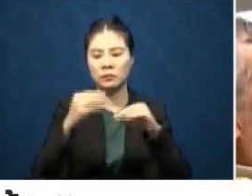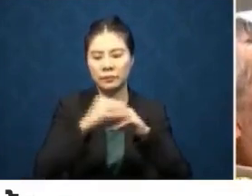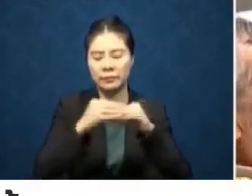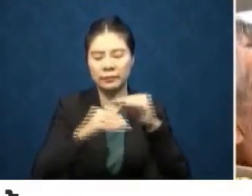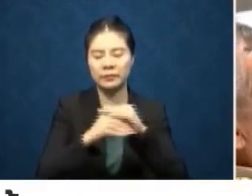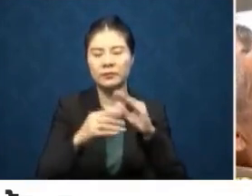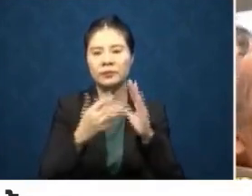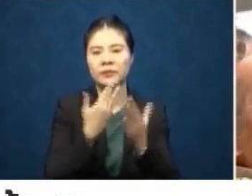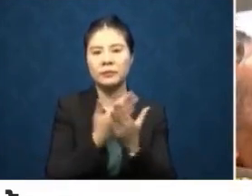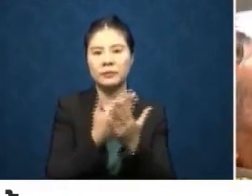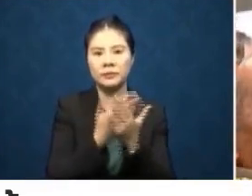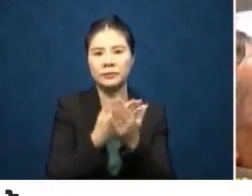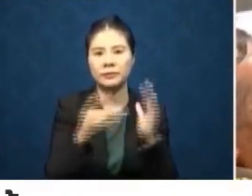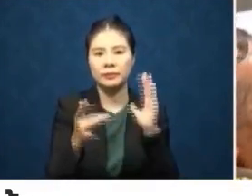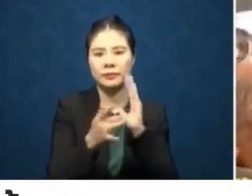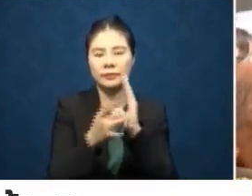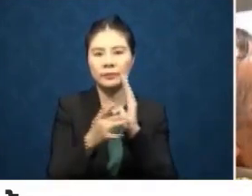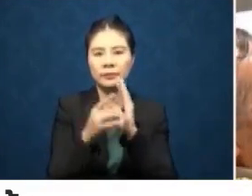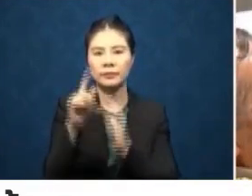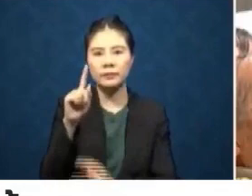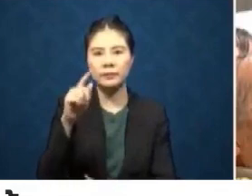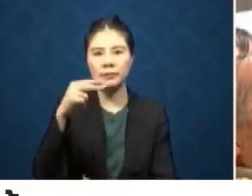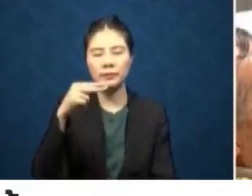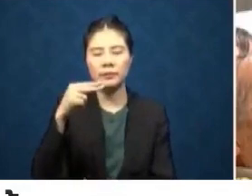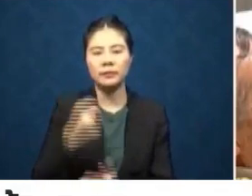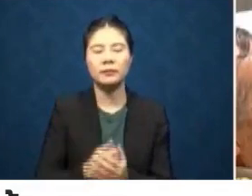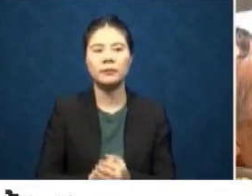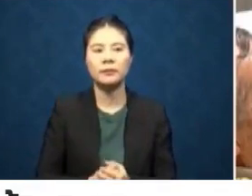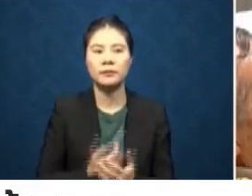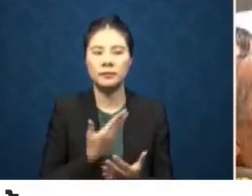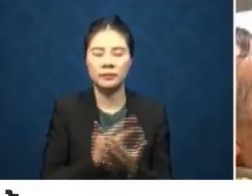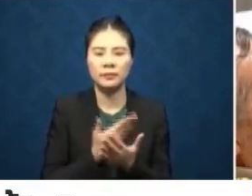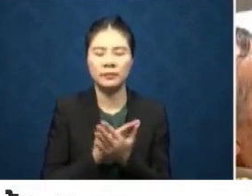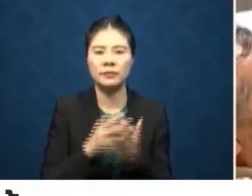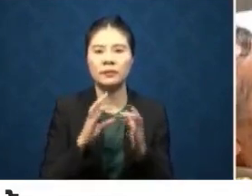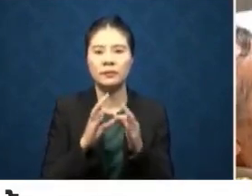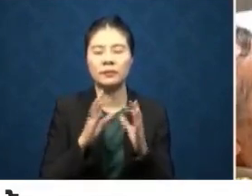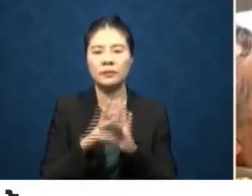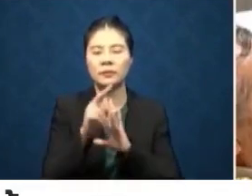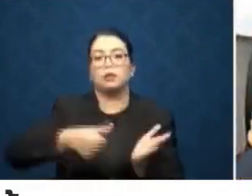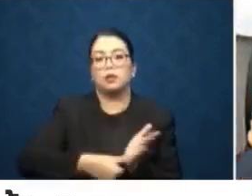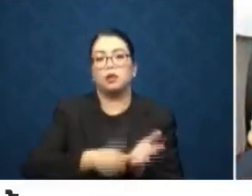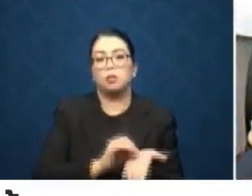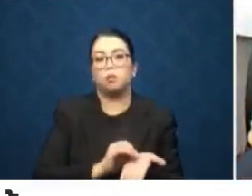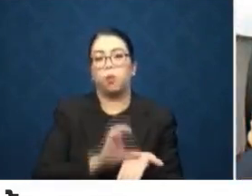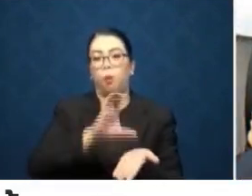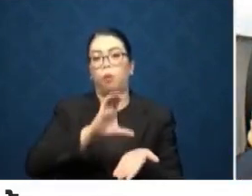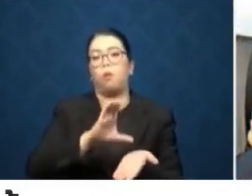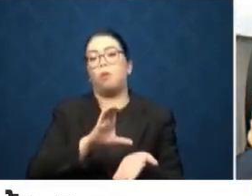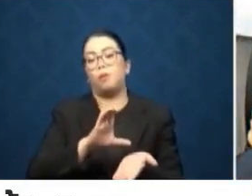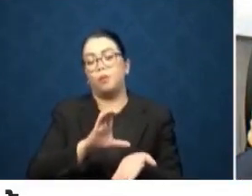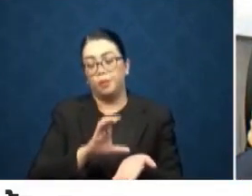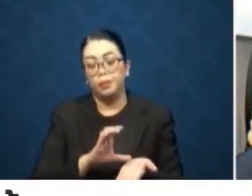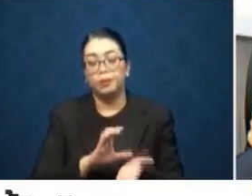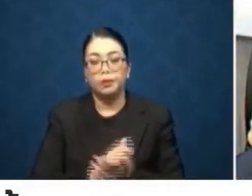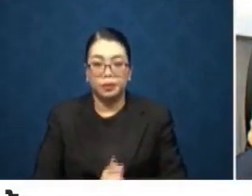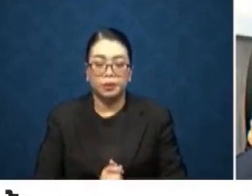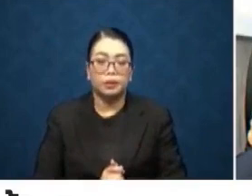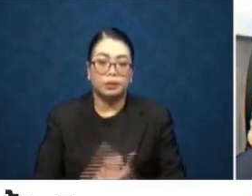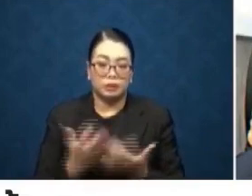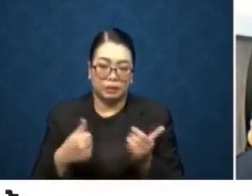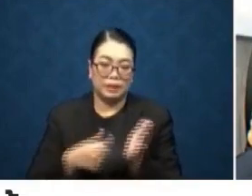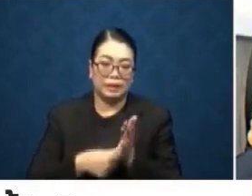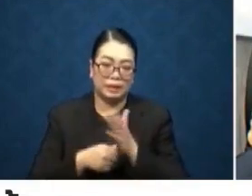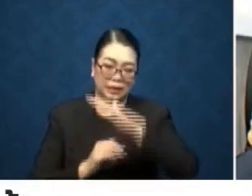การเงินการคลังนะค่ะอีกท่านนะคะคุณนบิเปลี่ยนศรีบอกว่ารัฐบาลยังยืนยันทำโครงการนี้สำหรับ